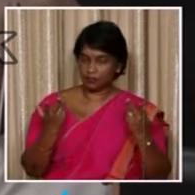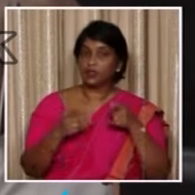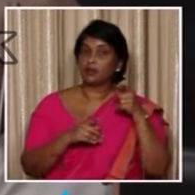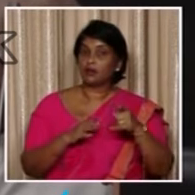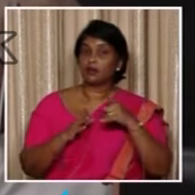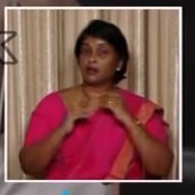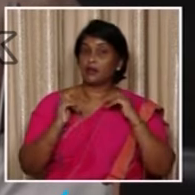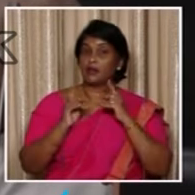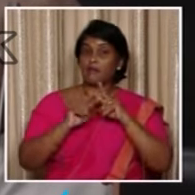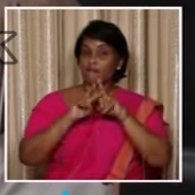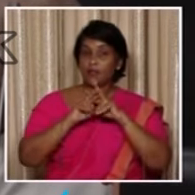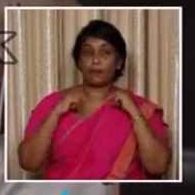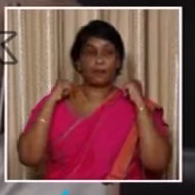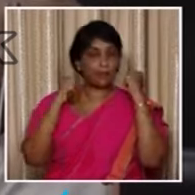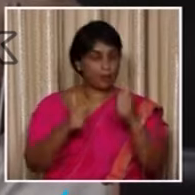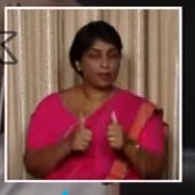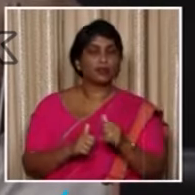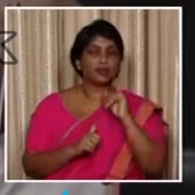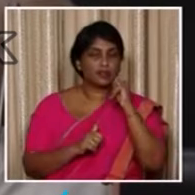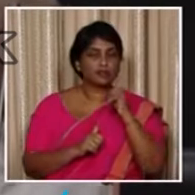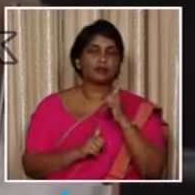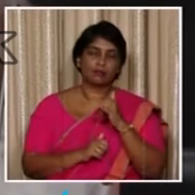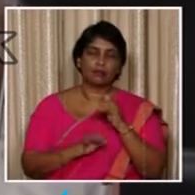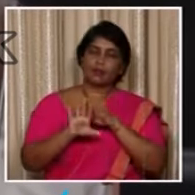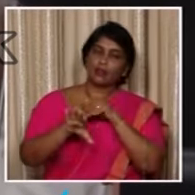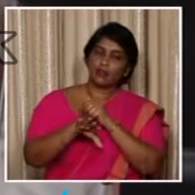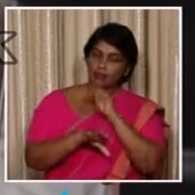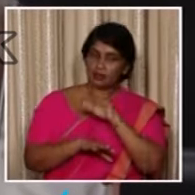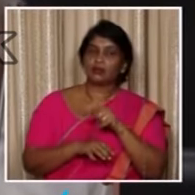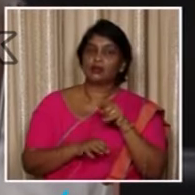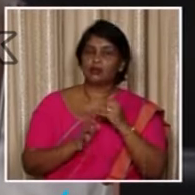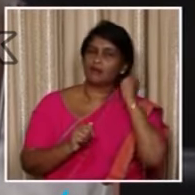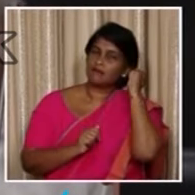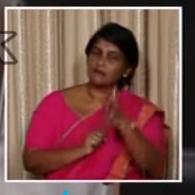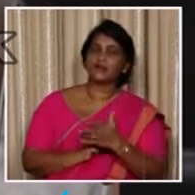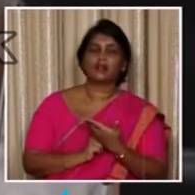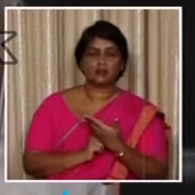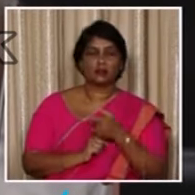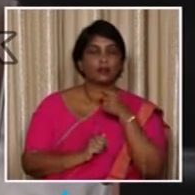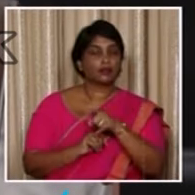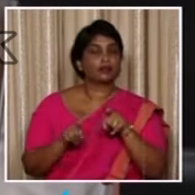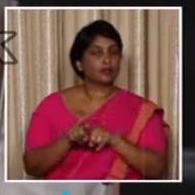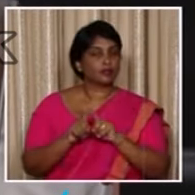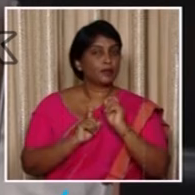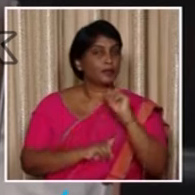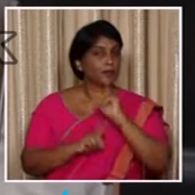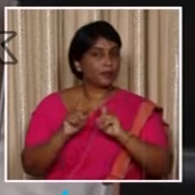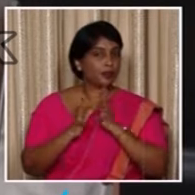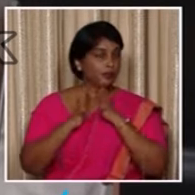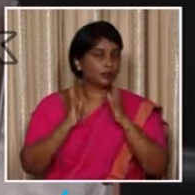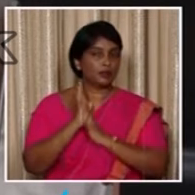මේ වැල් පාලමේ ගමන ගැන සමහරු උපහාස කරා. අපහාස කරා. ඒත් මේ පාර්ලිමේන්තුවේ